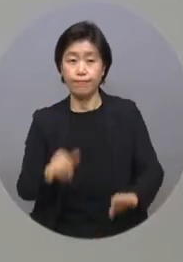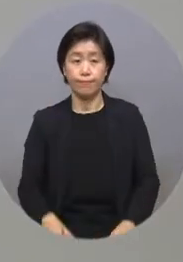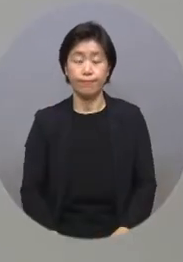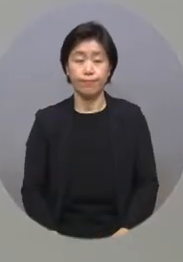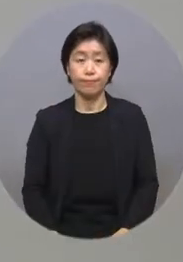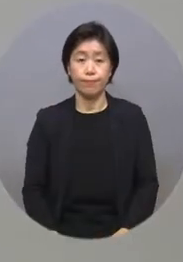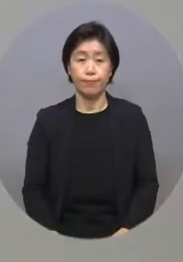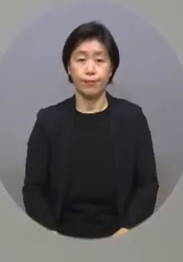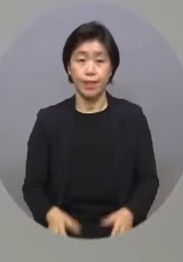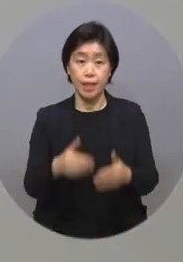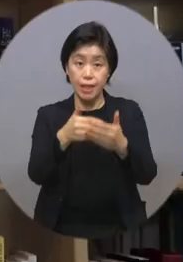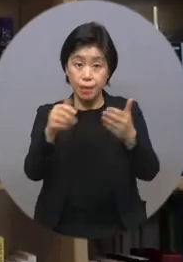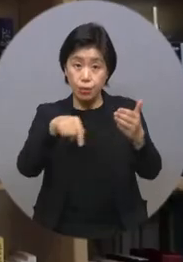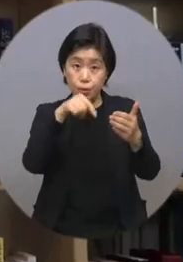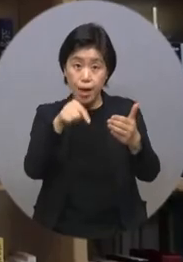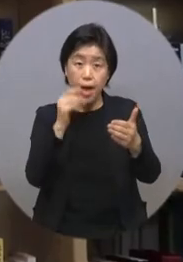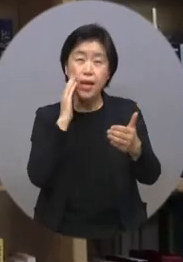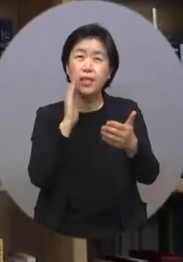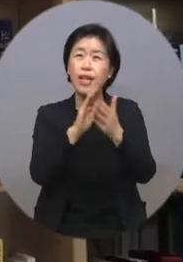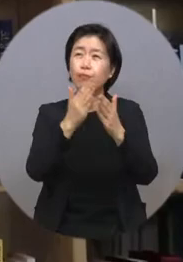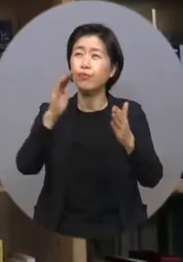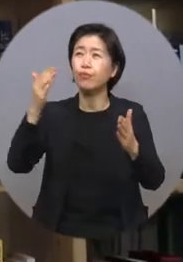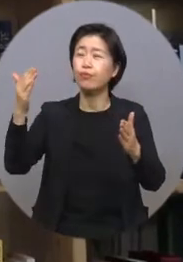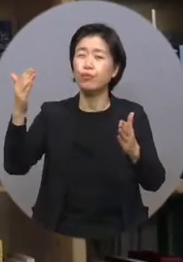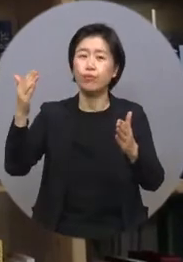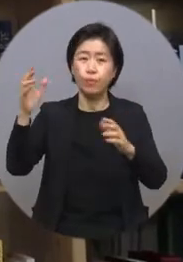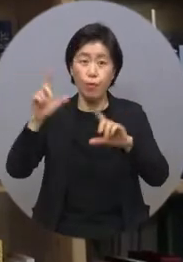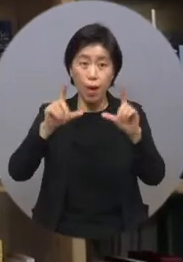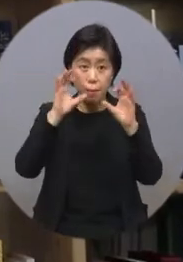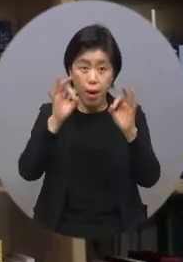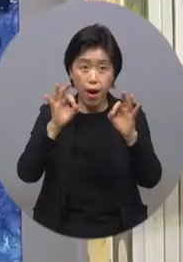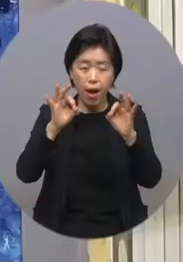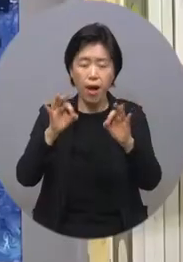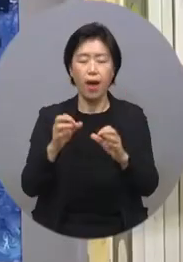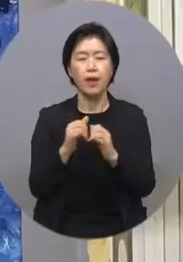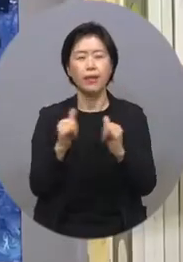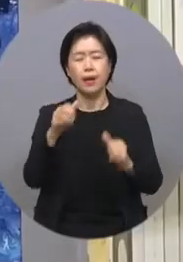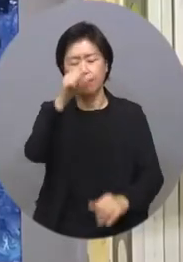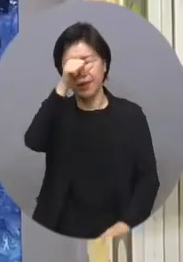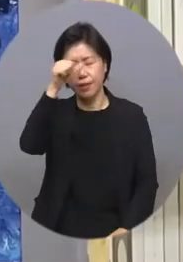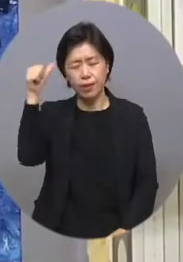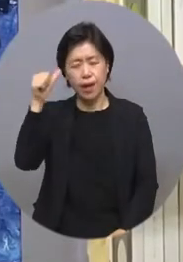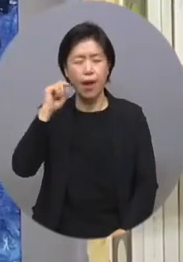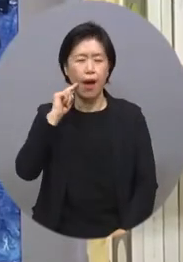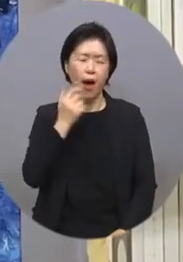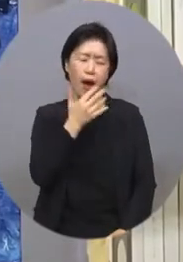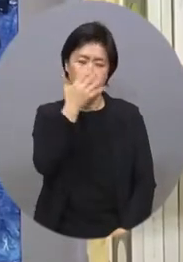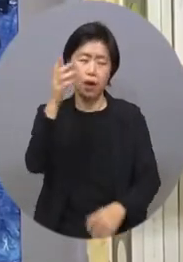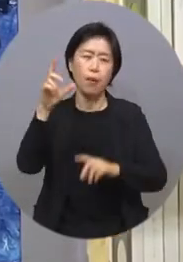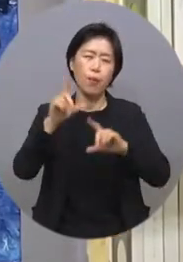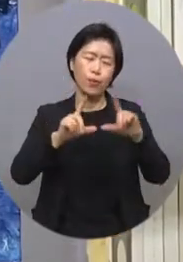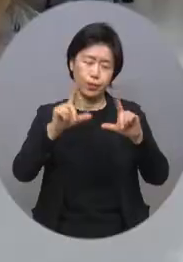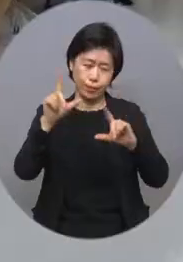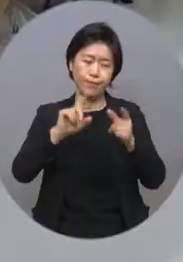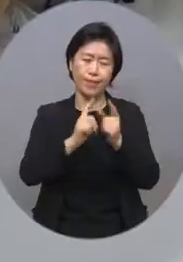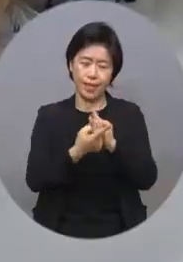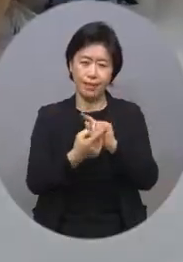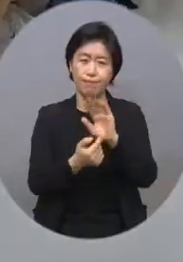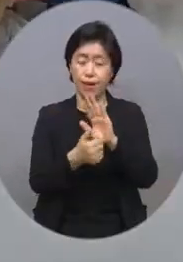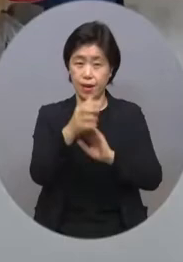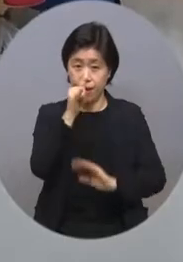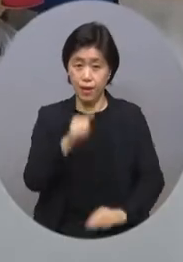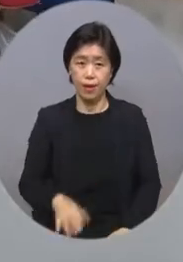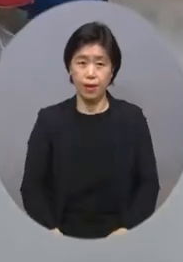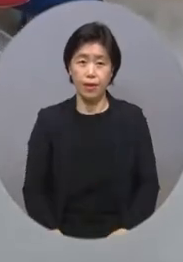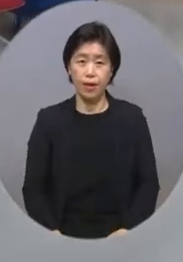속 흩날리는 꽃잎과 나무는 인생의 아름다운 순간을 파란 색감으로 더해 전 세계를 덮친 코로나 1구를